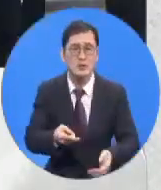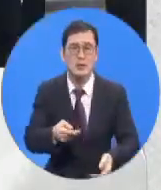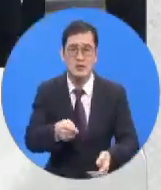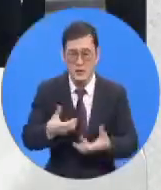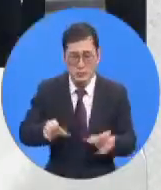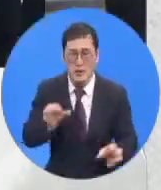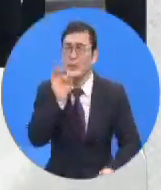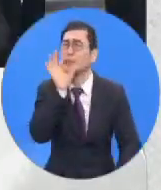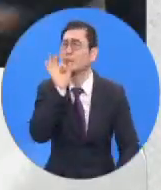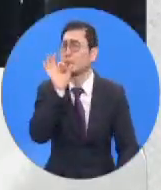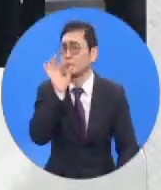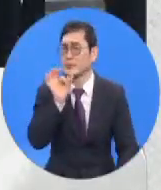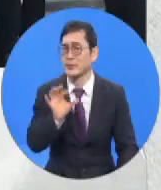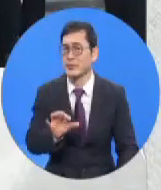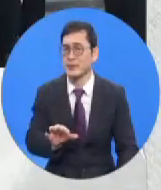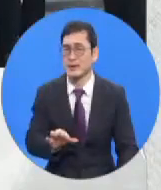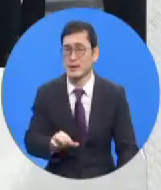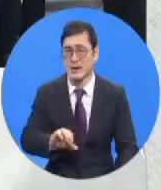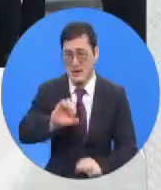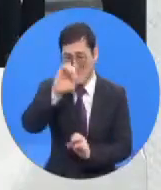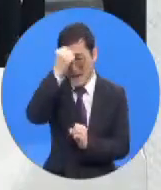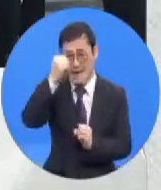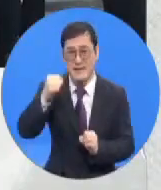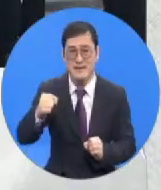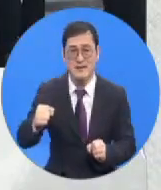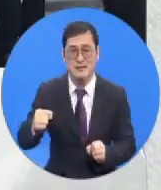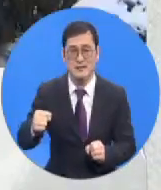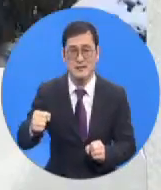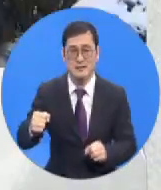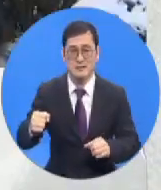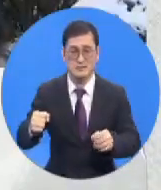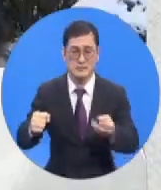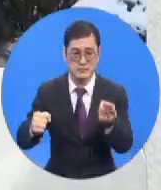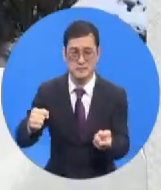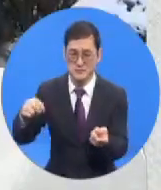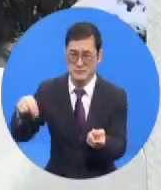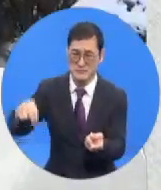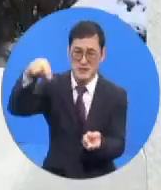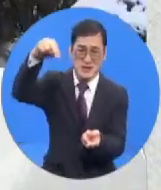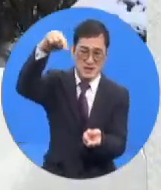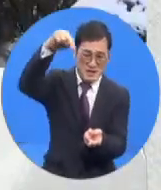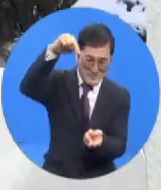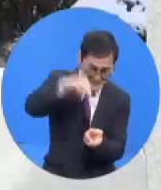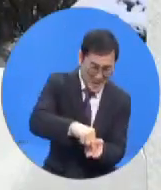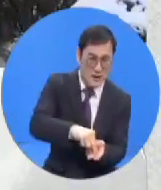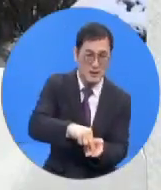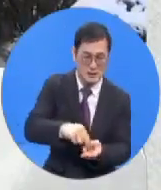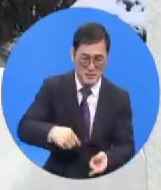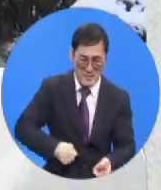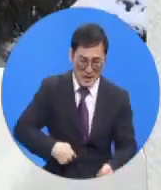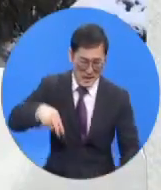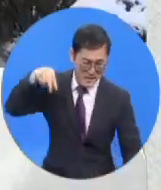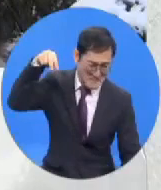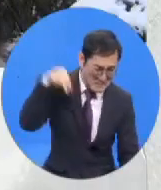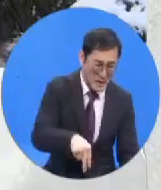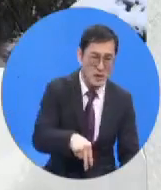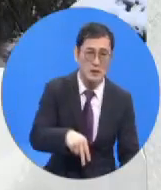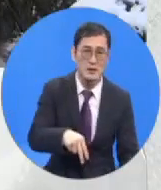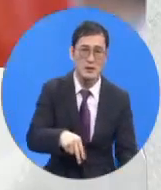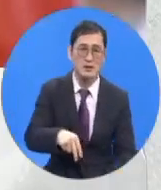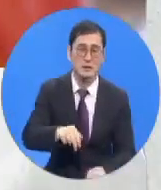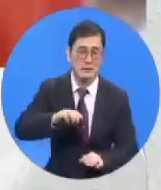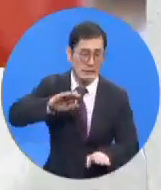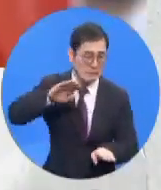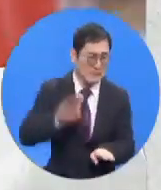게 사람이 이제 뭐 사망할 때나 몸이 안 좋거나 그렇게 되면은 배에 물이 차잖아요. 예. 복수가 찬단 말이에요. 그런데